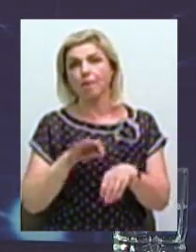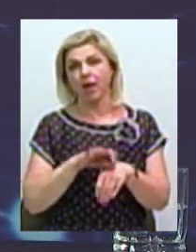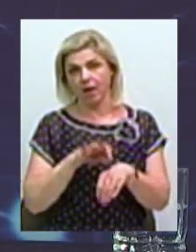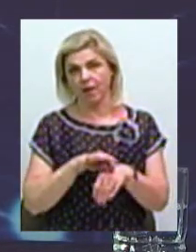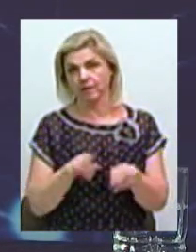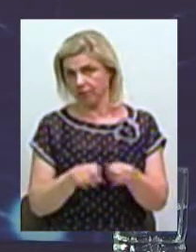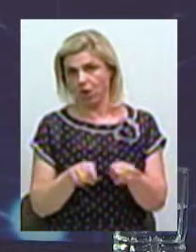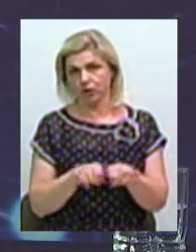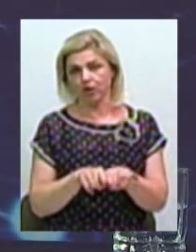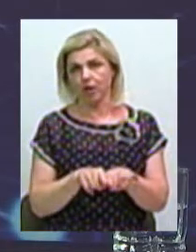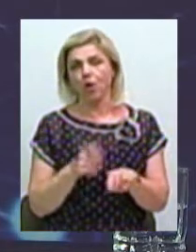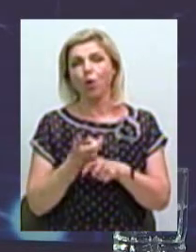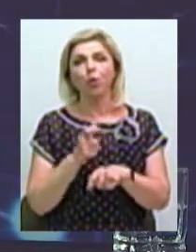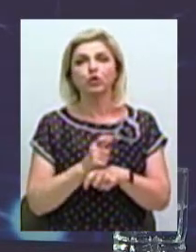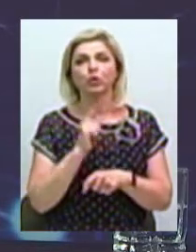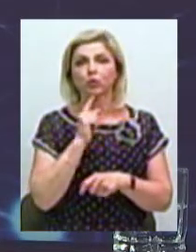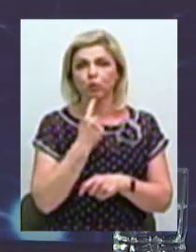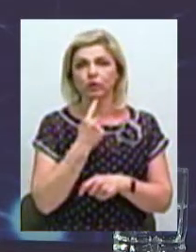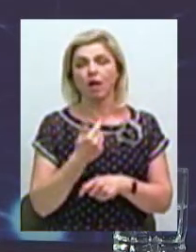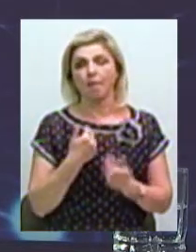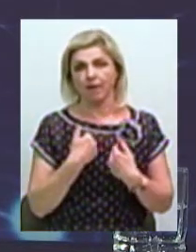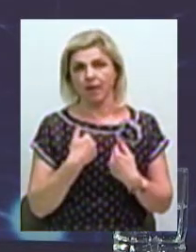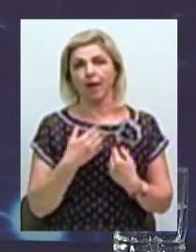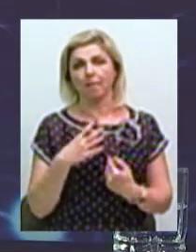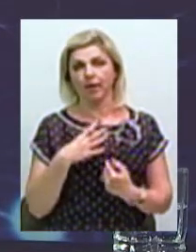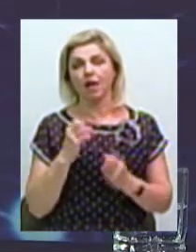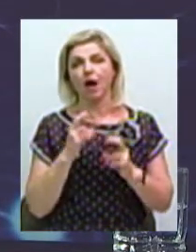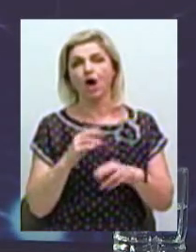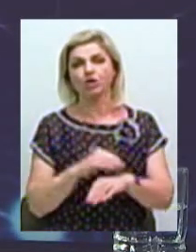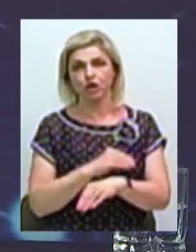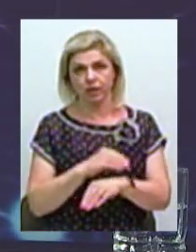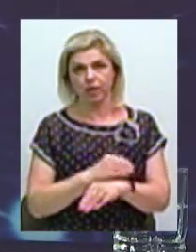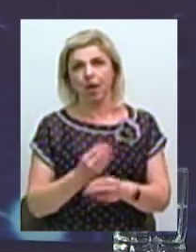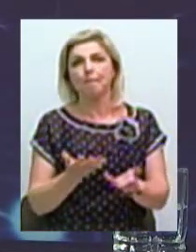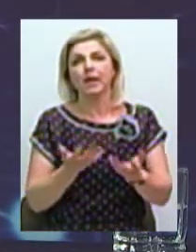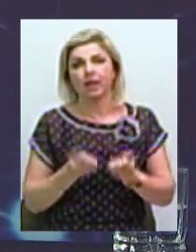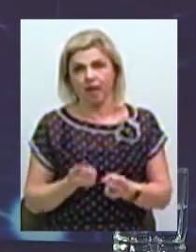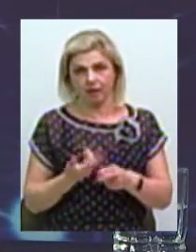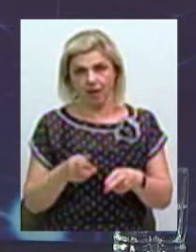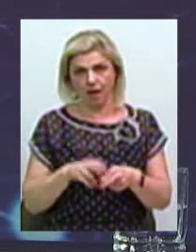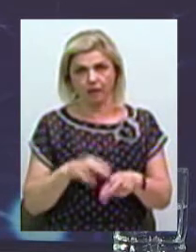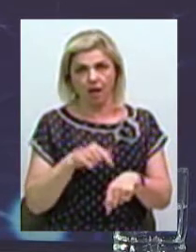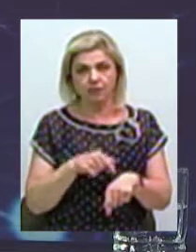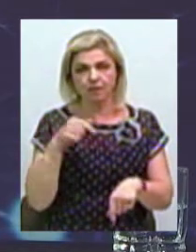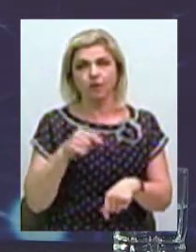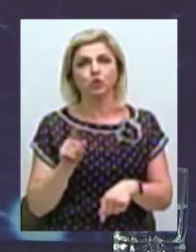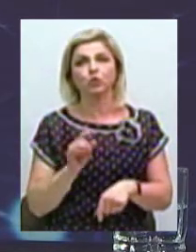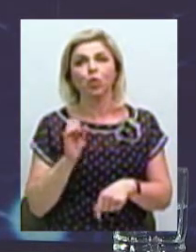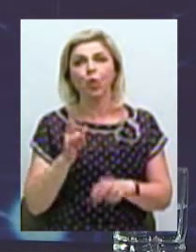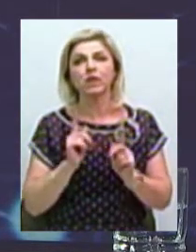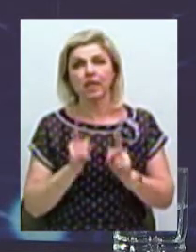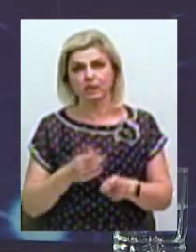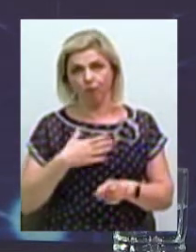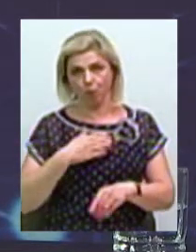же болезнь. И очень тяжело вот даже мне было, как жене, принять это. И осознать, что вот действительно мой